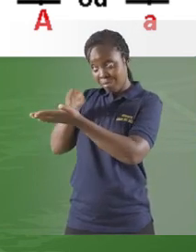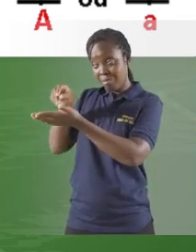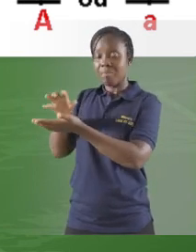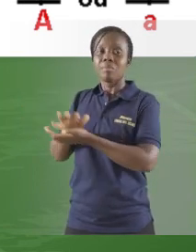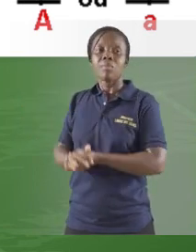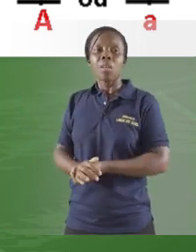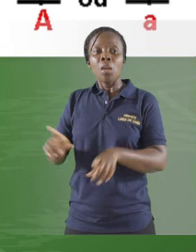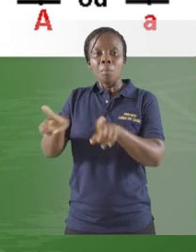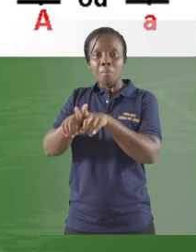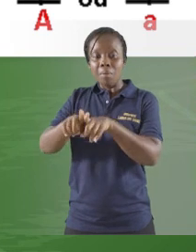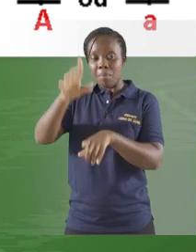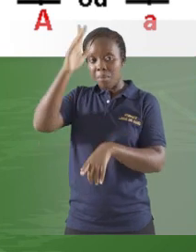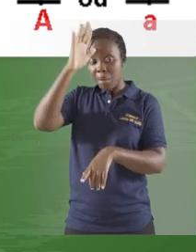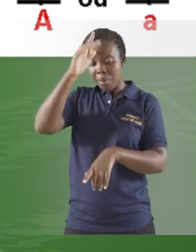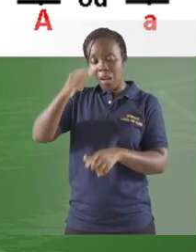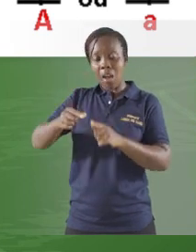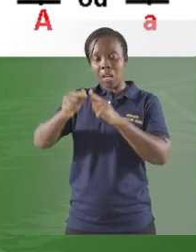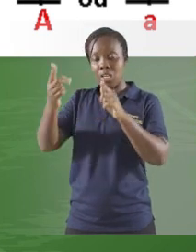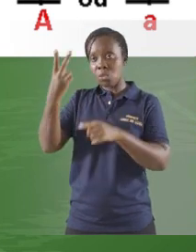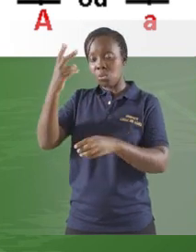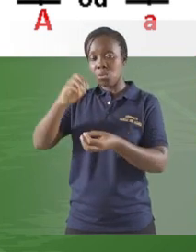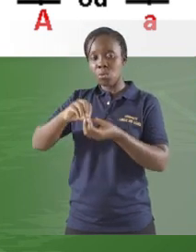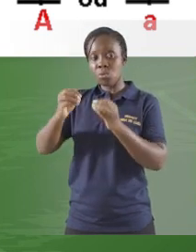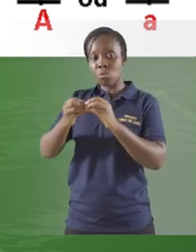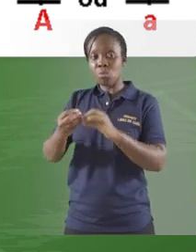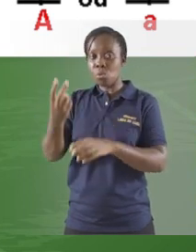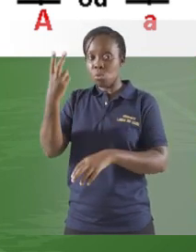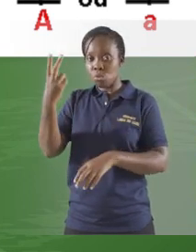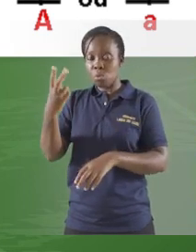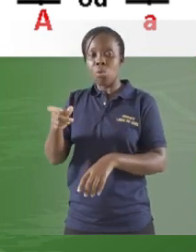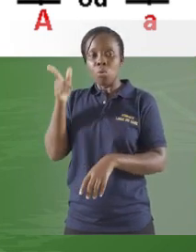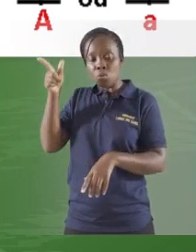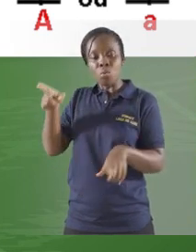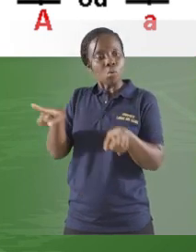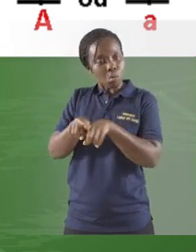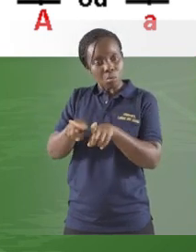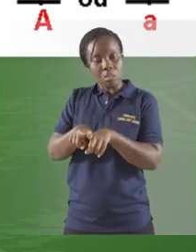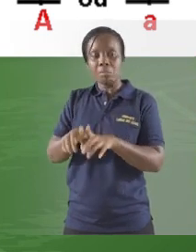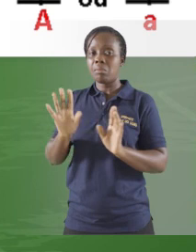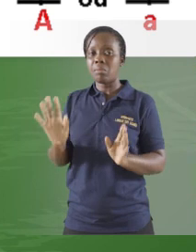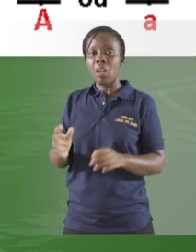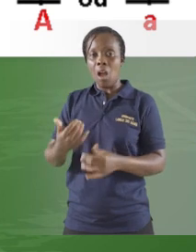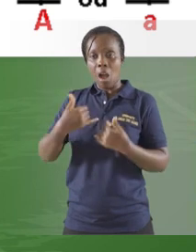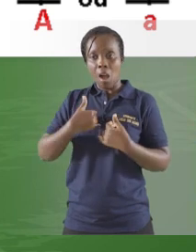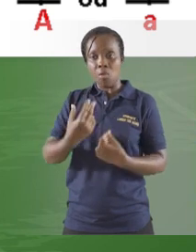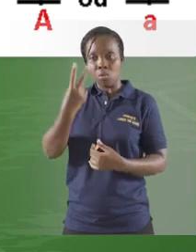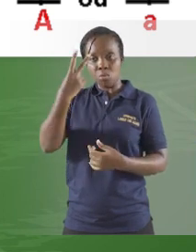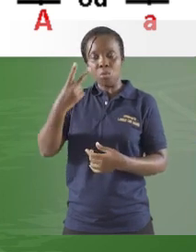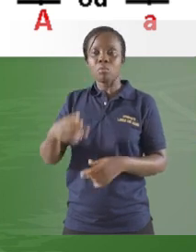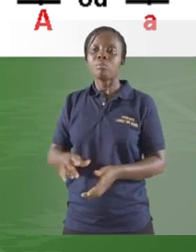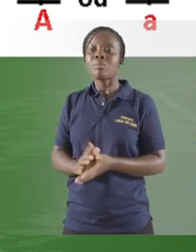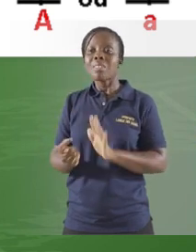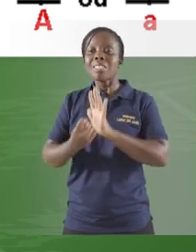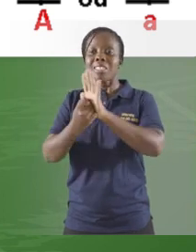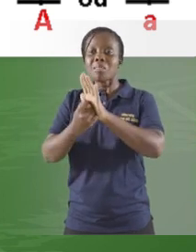2, 2, d'apparence normale. Lui aussi, il est hétérozygote, de génotype